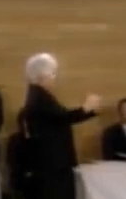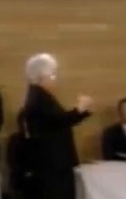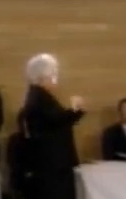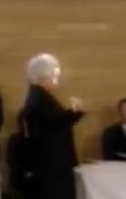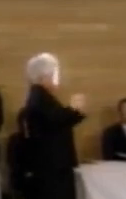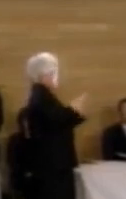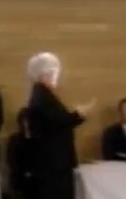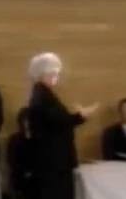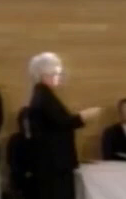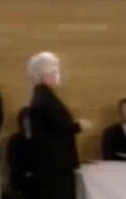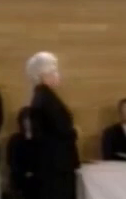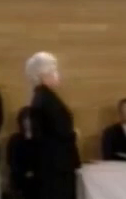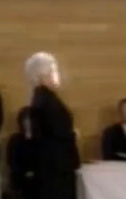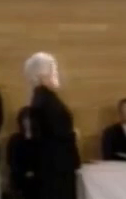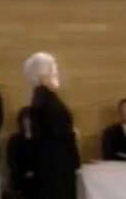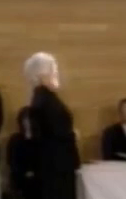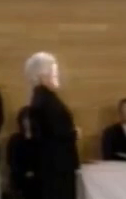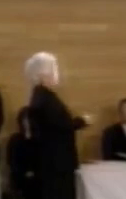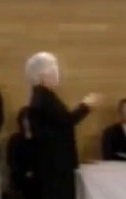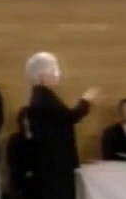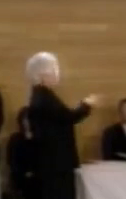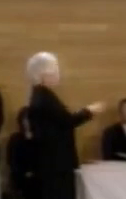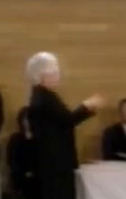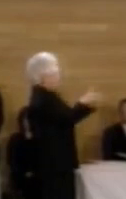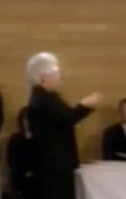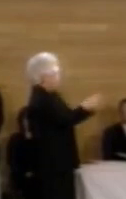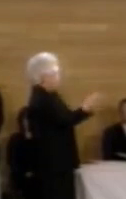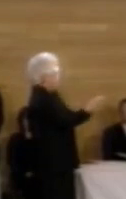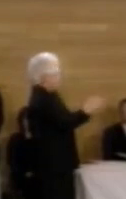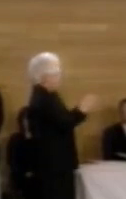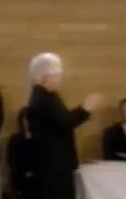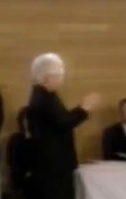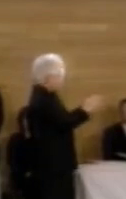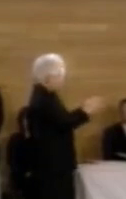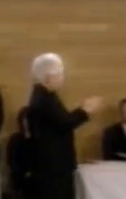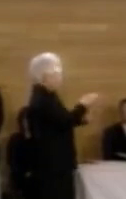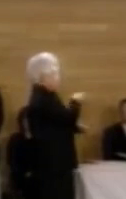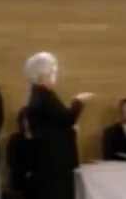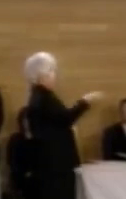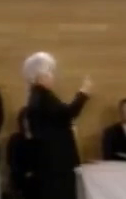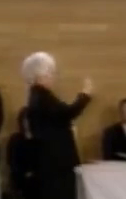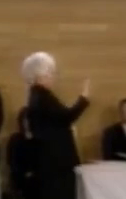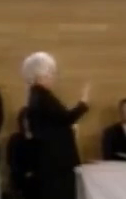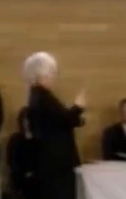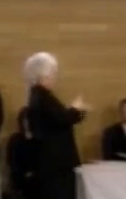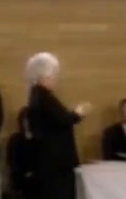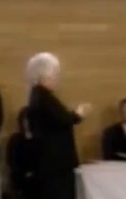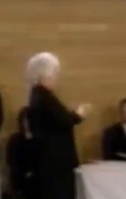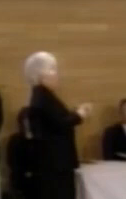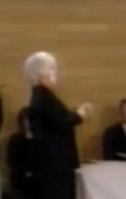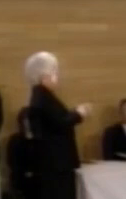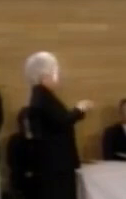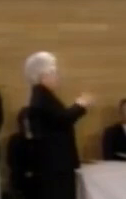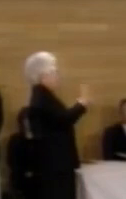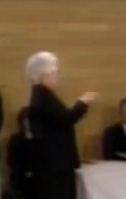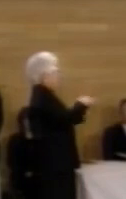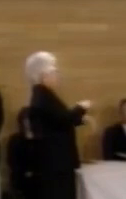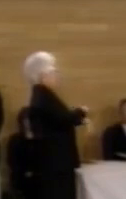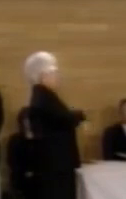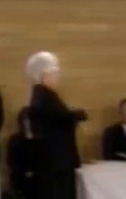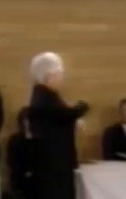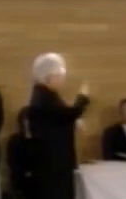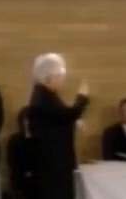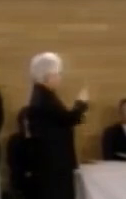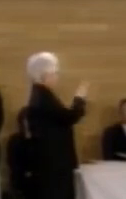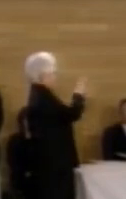。小中学校では平成27年度に岩手県初の小